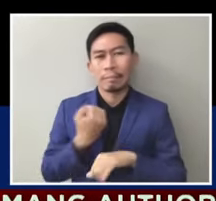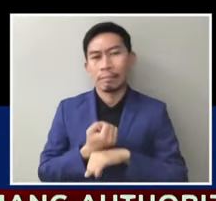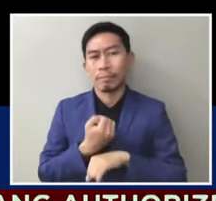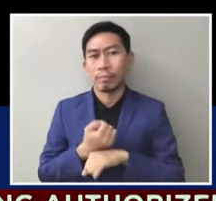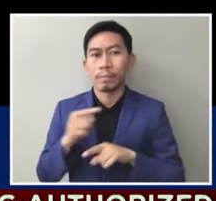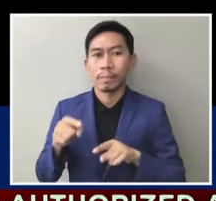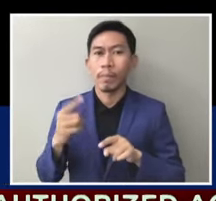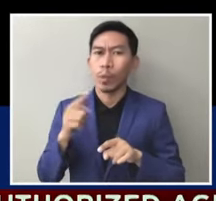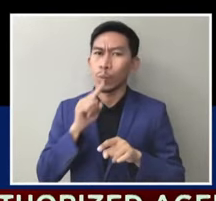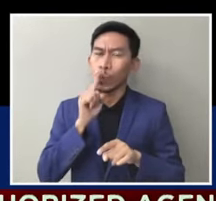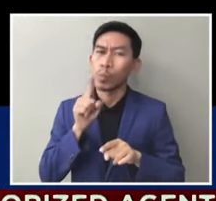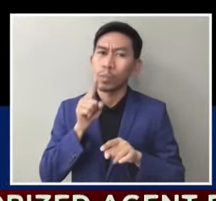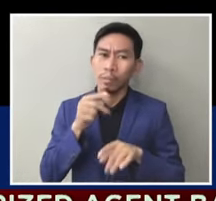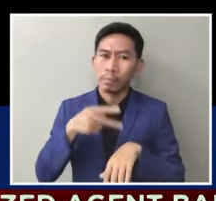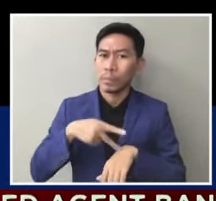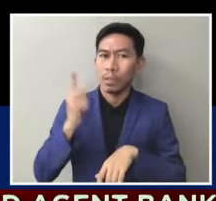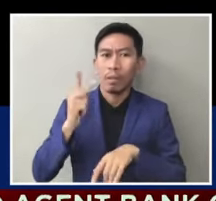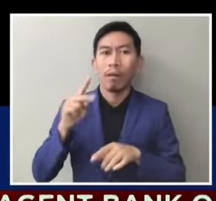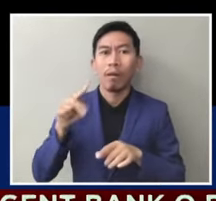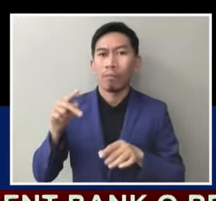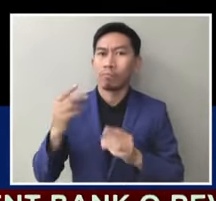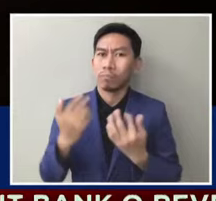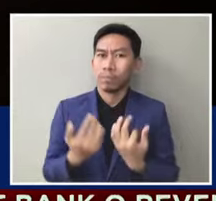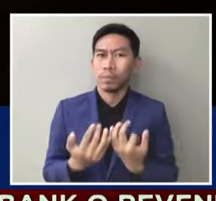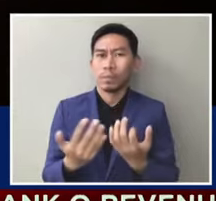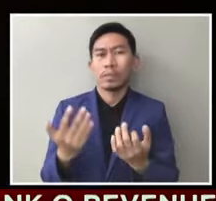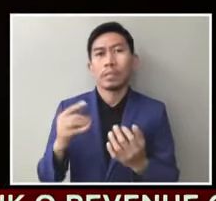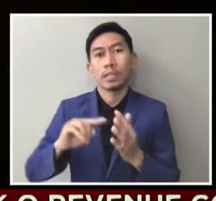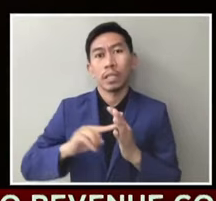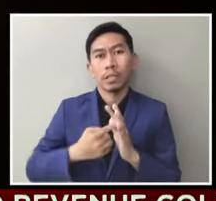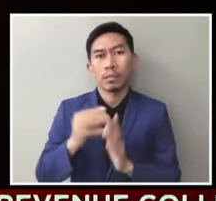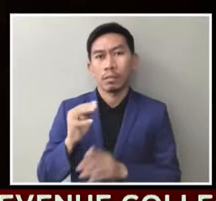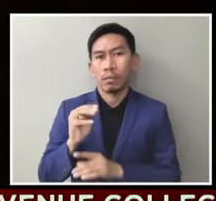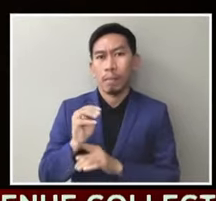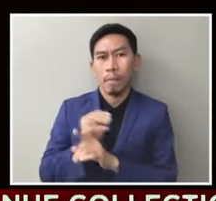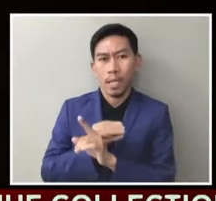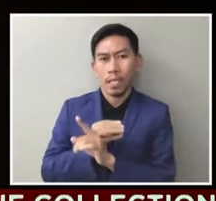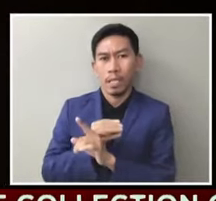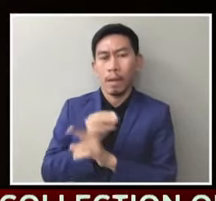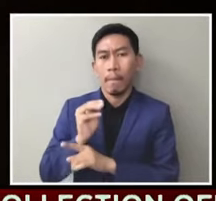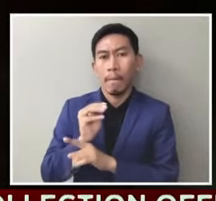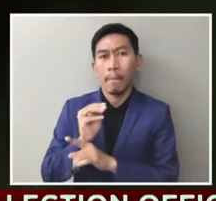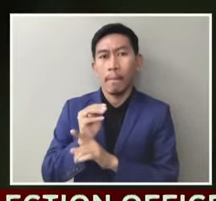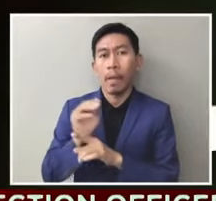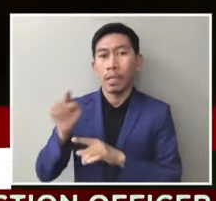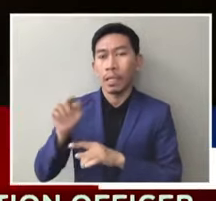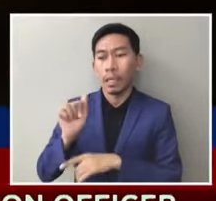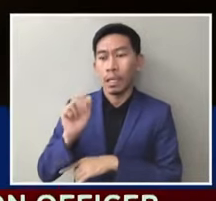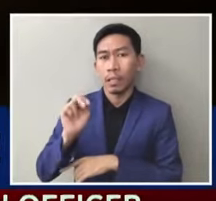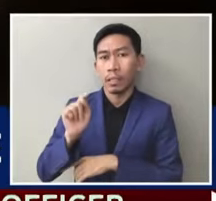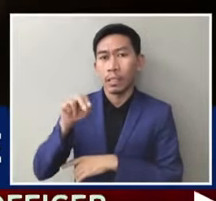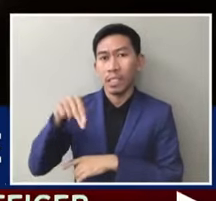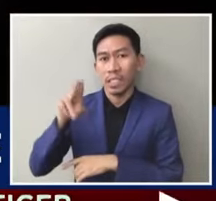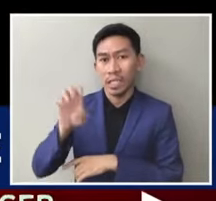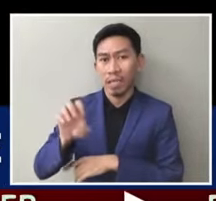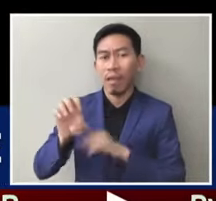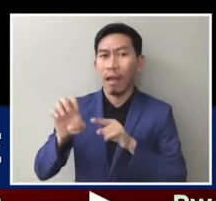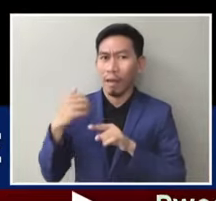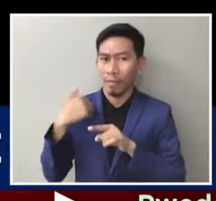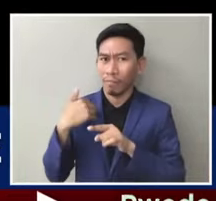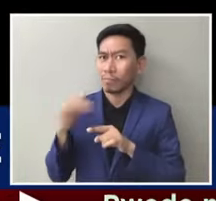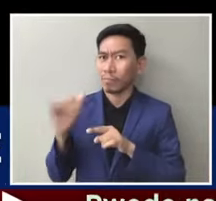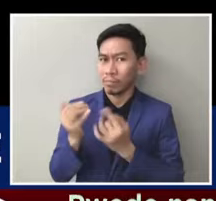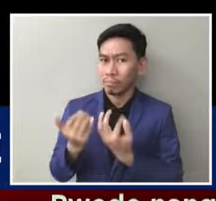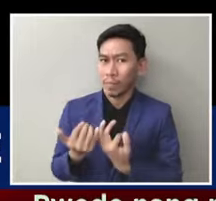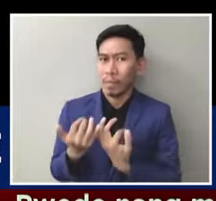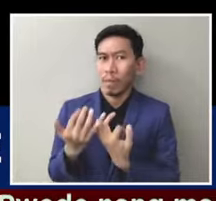sa bayan mula noong Marso. Doon po naman sa Antique, sumiklab din ang grass fire sa bayan ng Sebaste